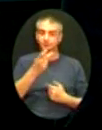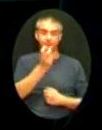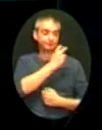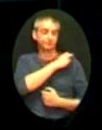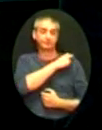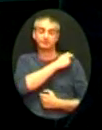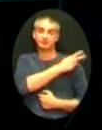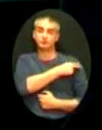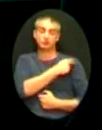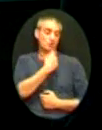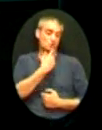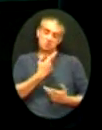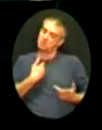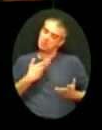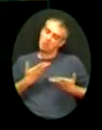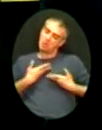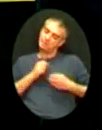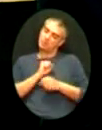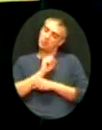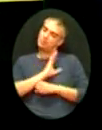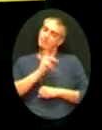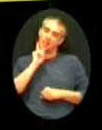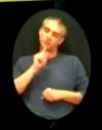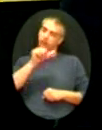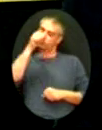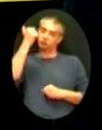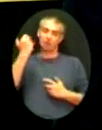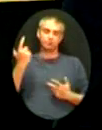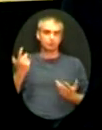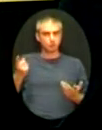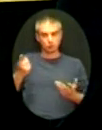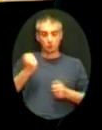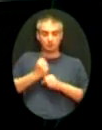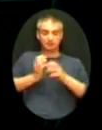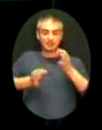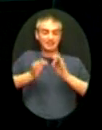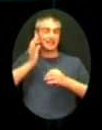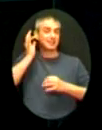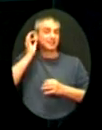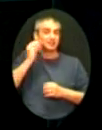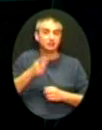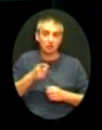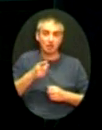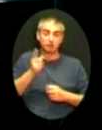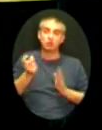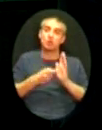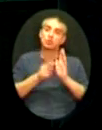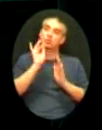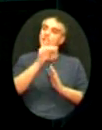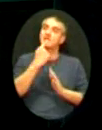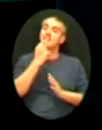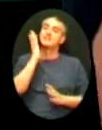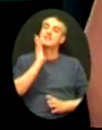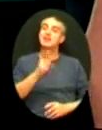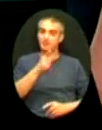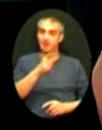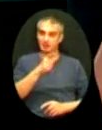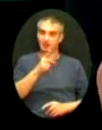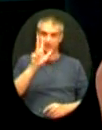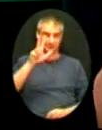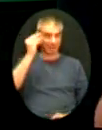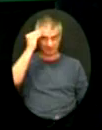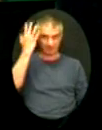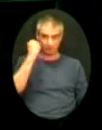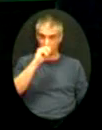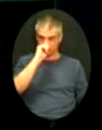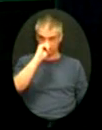המפכ"ל אומר לנשים, אני לא אקבל תלונות אנונימיות, שהוא מעמיד לדין מישהי שתובעת אותו דיבה, את צדיקה זכורה